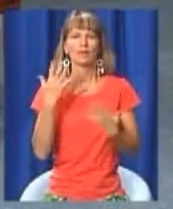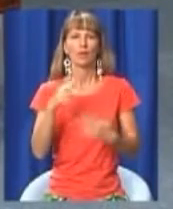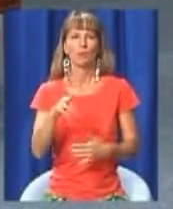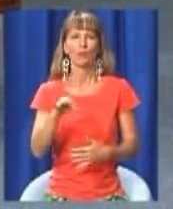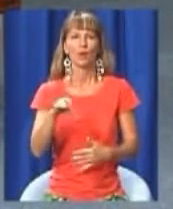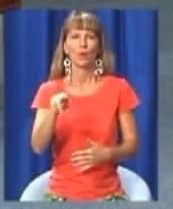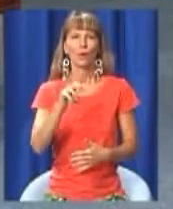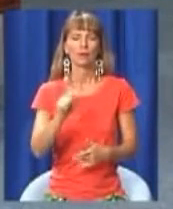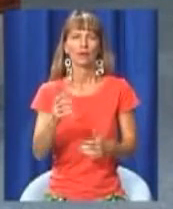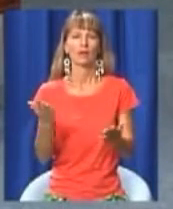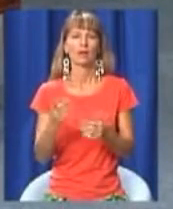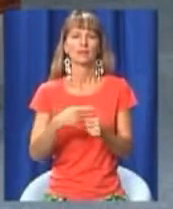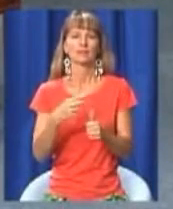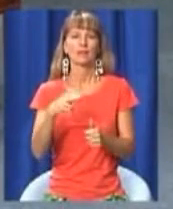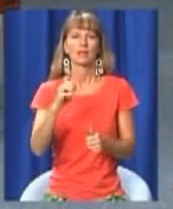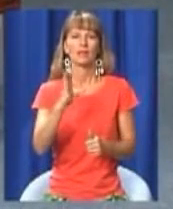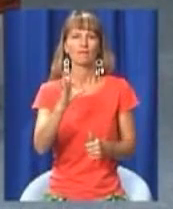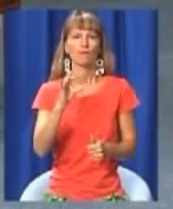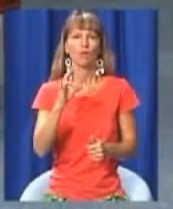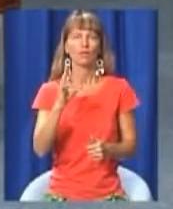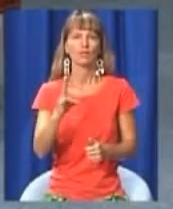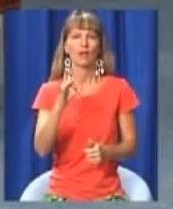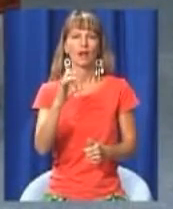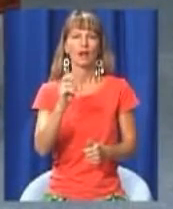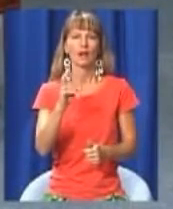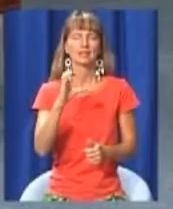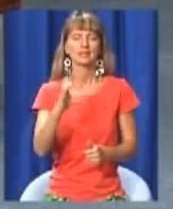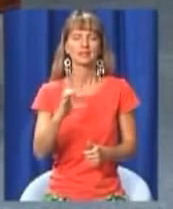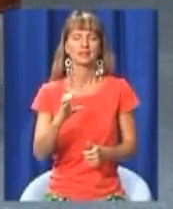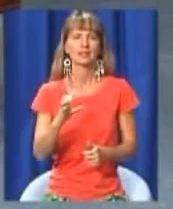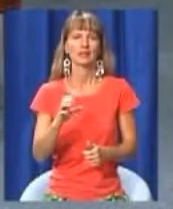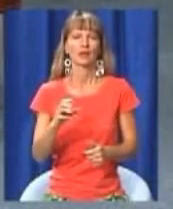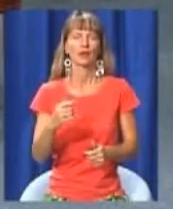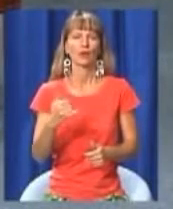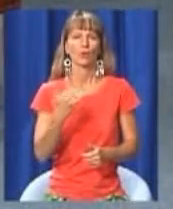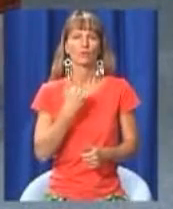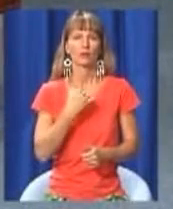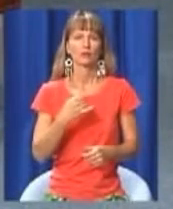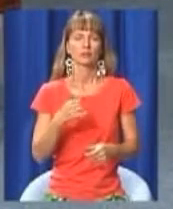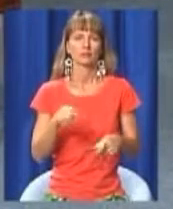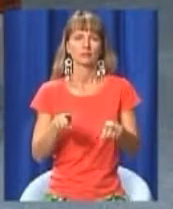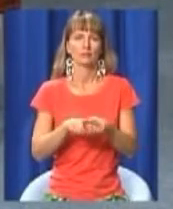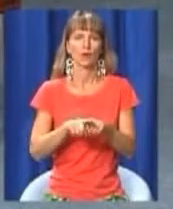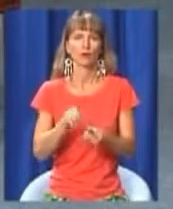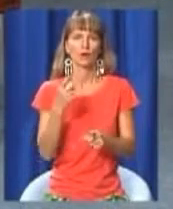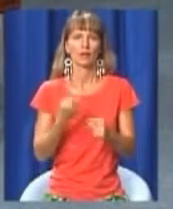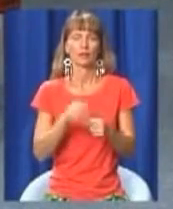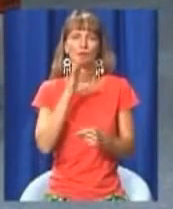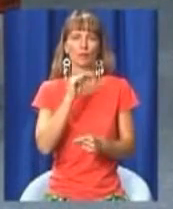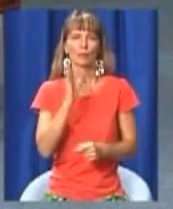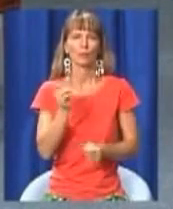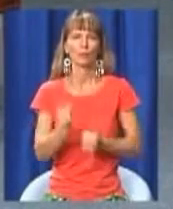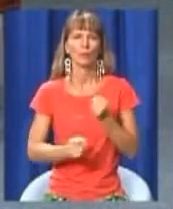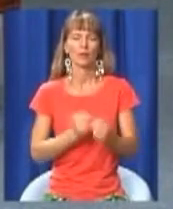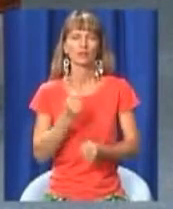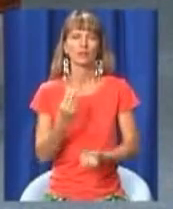яка називається Девон Рекс, який ми звикли, ну так, такий вигук, так? Рекс, іди сюди, що начебто це собака буде до вас бігти зараз, просто, я не